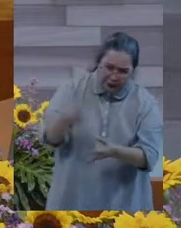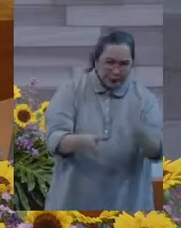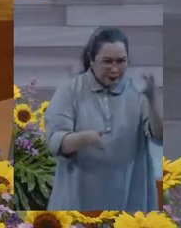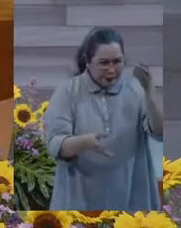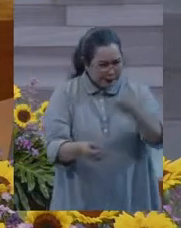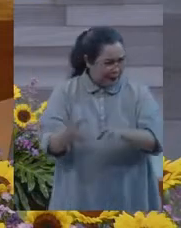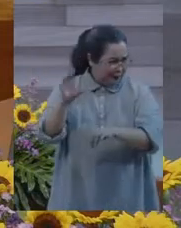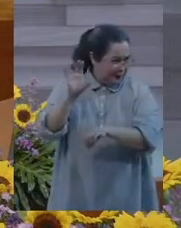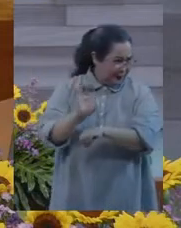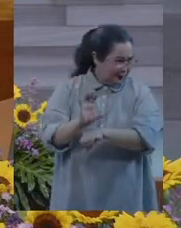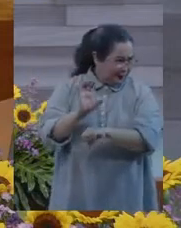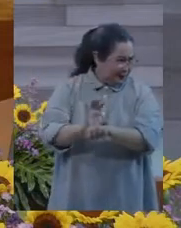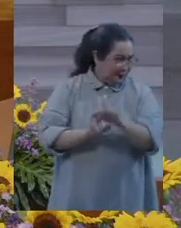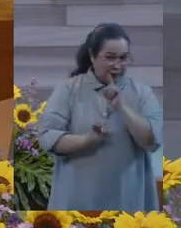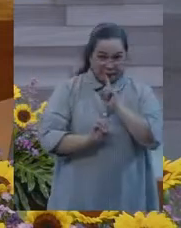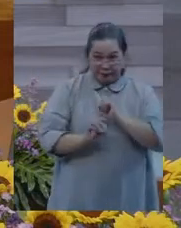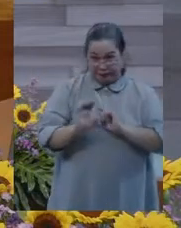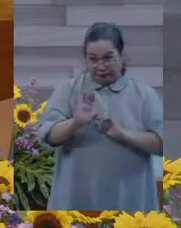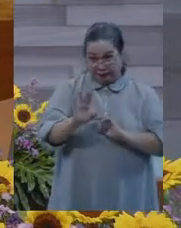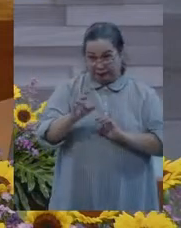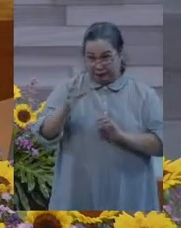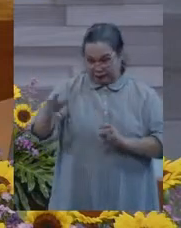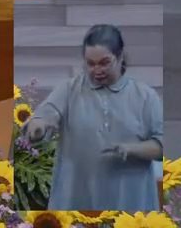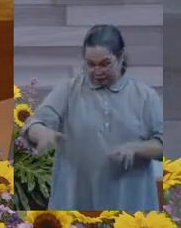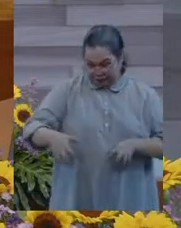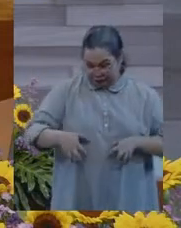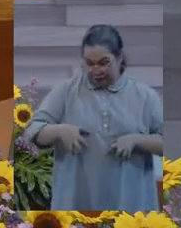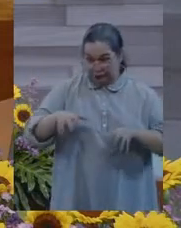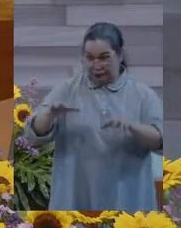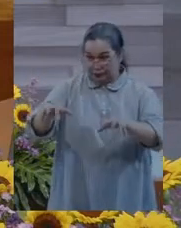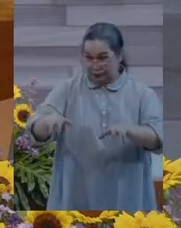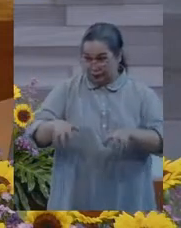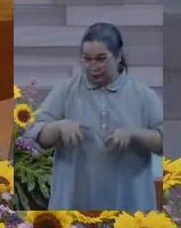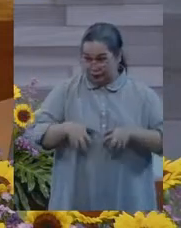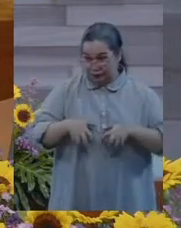Panginoon. Pero sila nang sila ang gumaganan siya